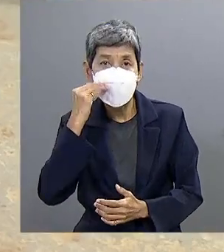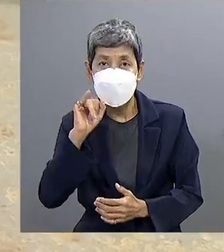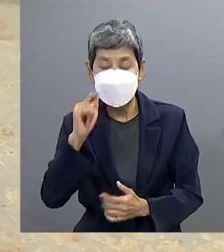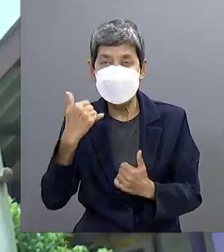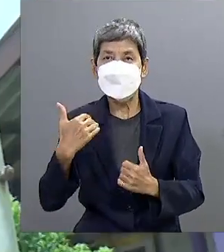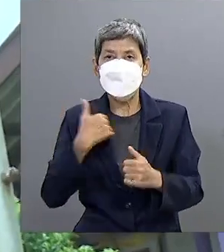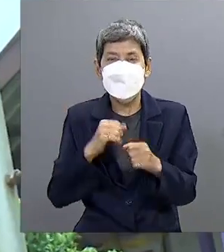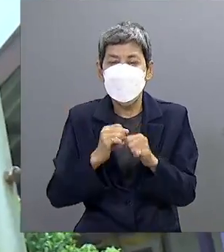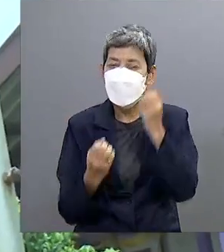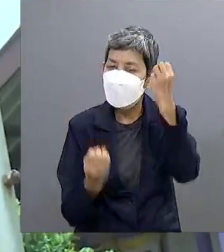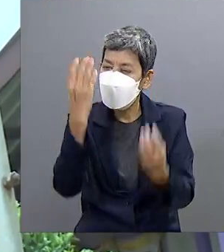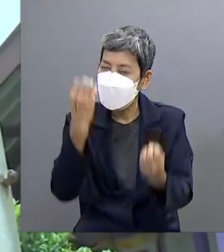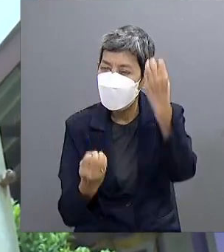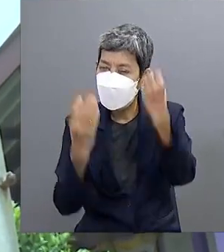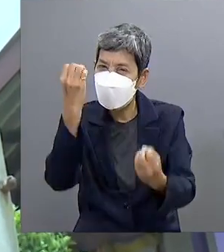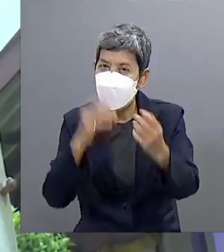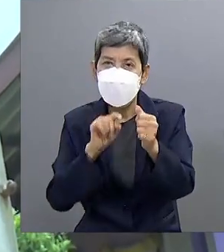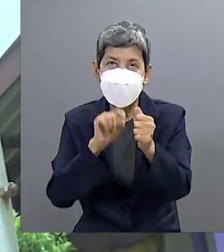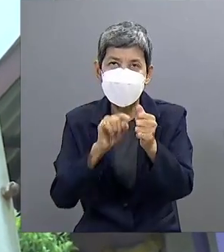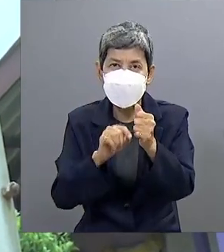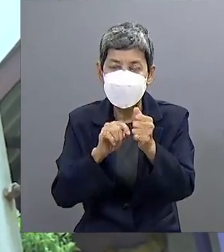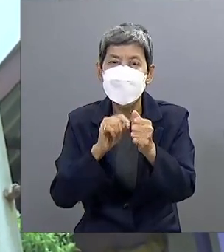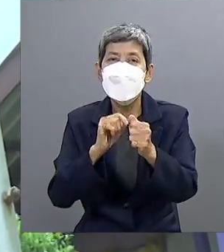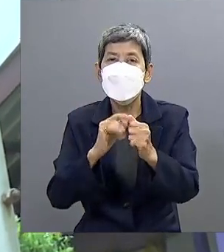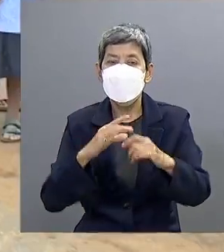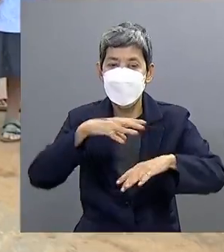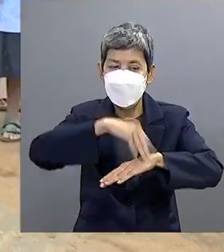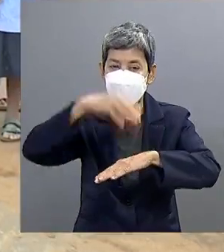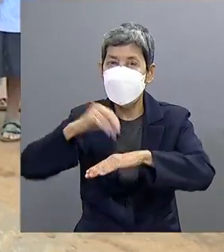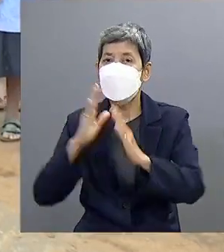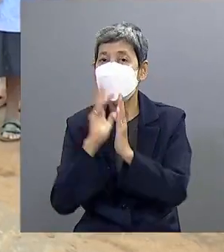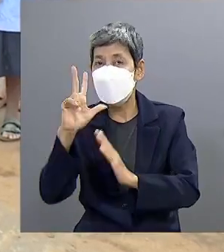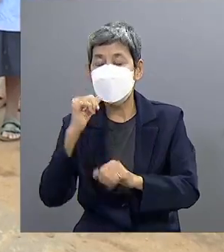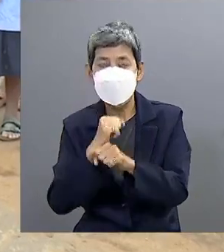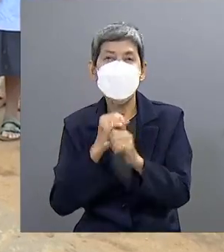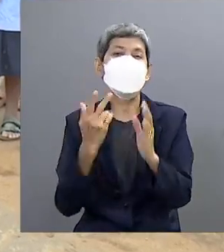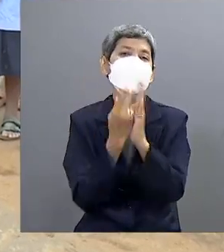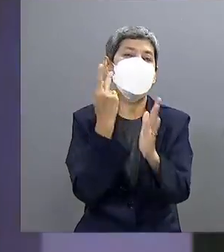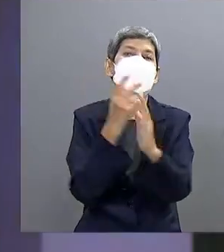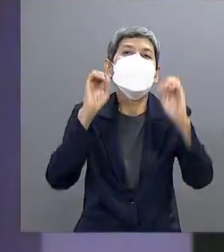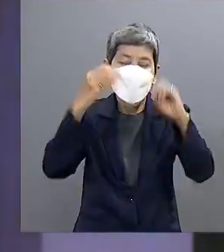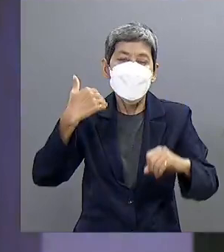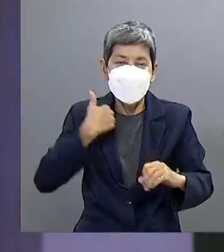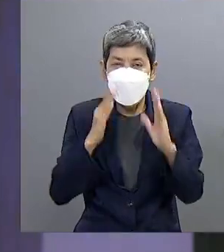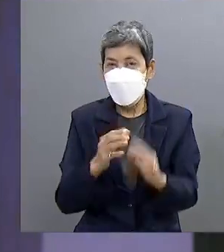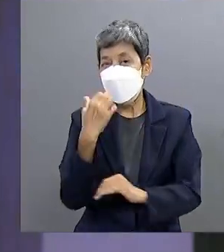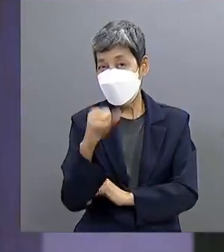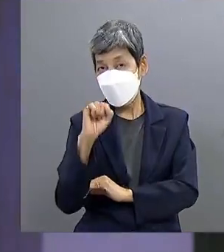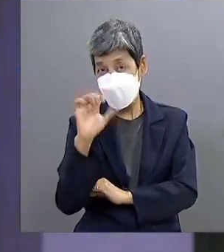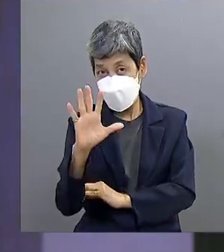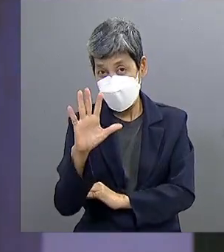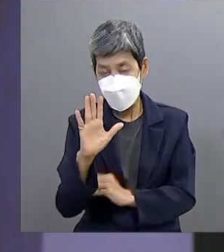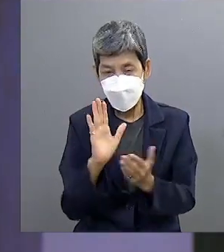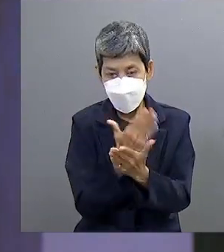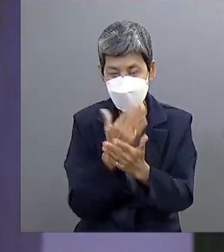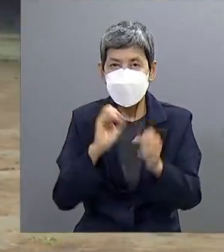ทุ่งใหญ่นเรศวรอำเภอสังขละบุรีจังหวัดกาญจนบุรีมีครูประจำอยู่15คนแบ่งสอนทั้งชั้นประถ